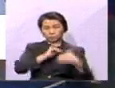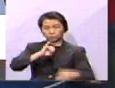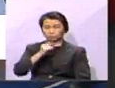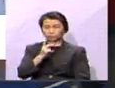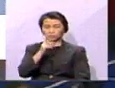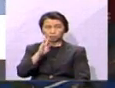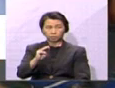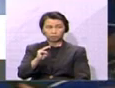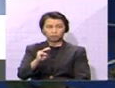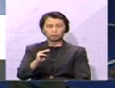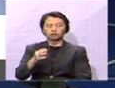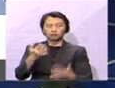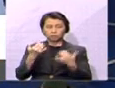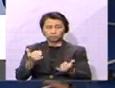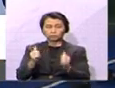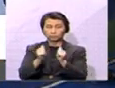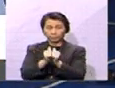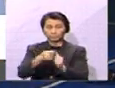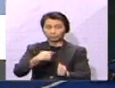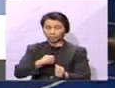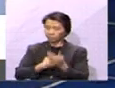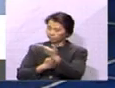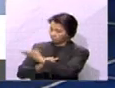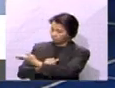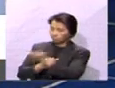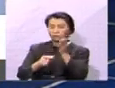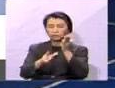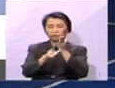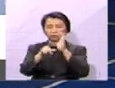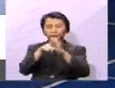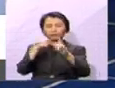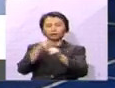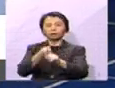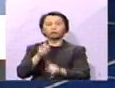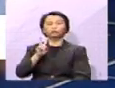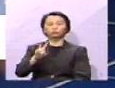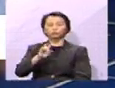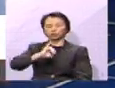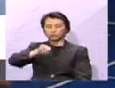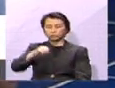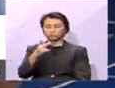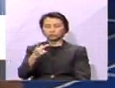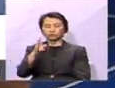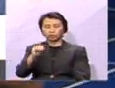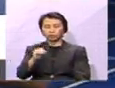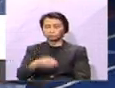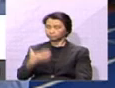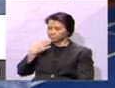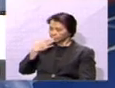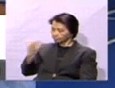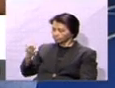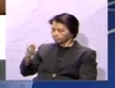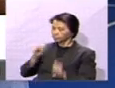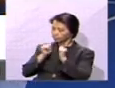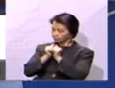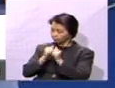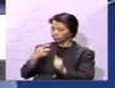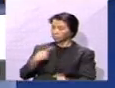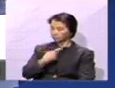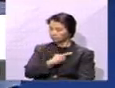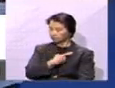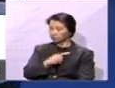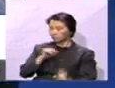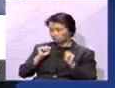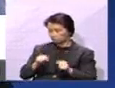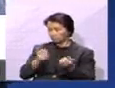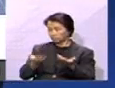pemindahan di Pahang ini seketika bersama saya timbalan pengarah 2 JKM Pahang Puan suriani Mohamad Terima kasih Puan kerana Sudi bersama N8 jadi